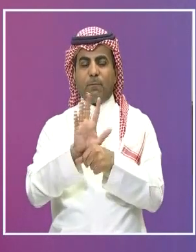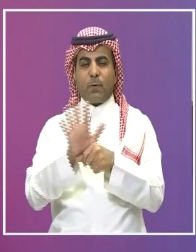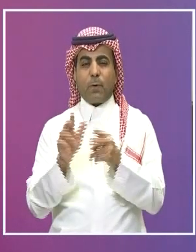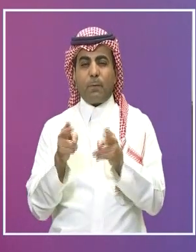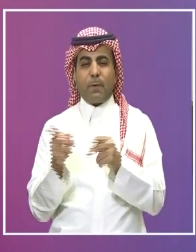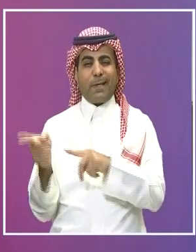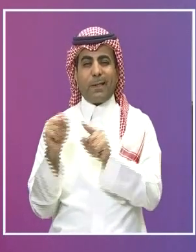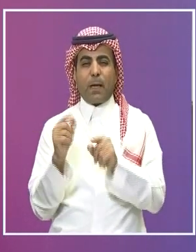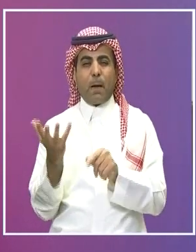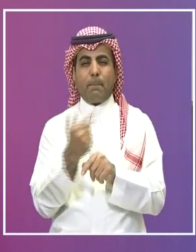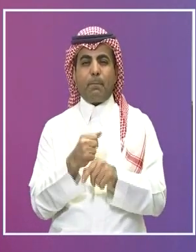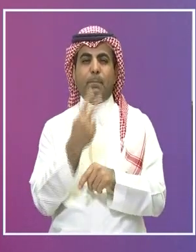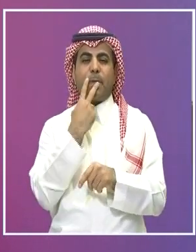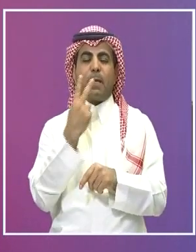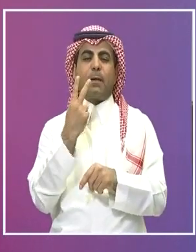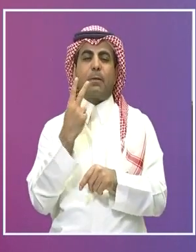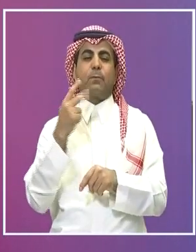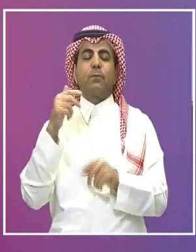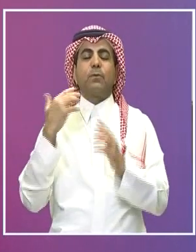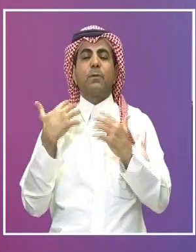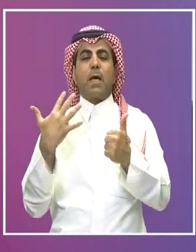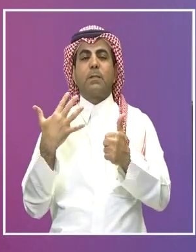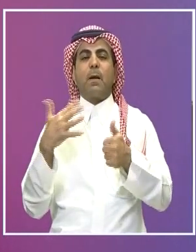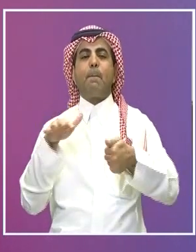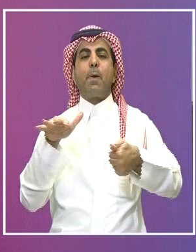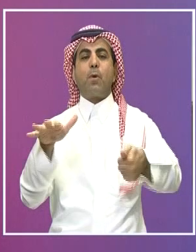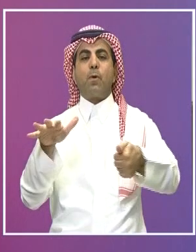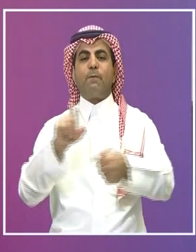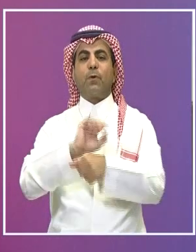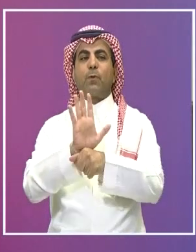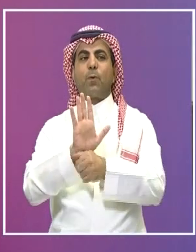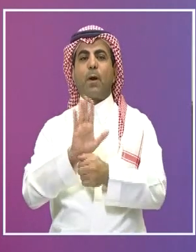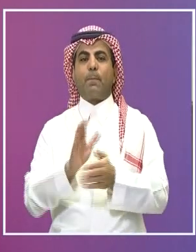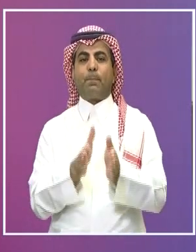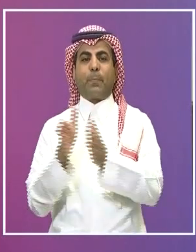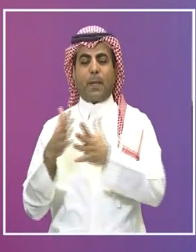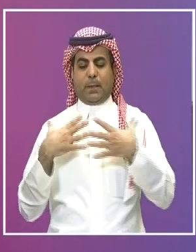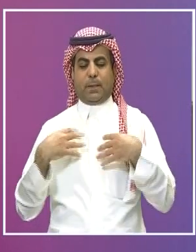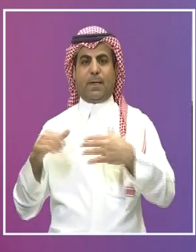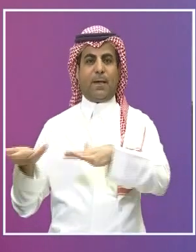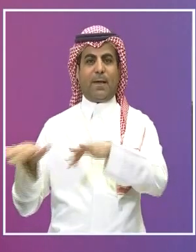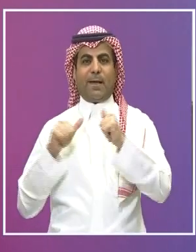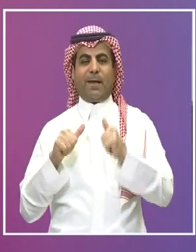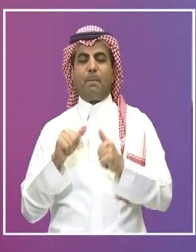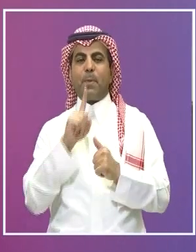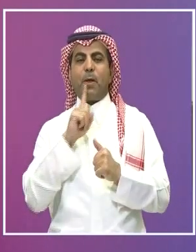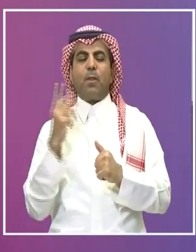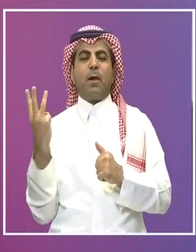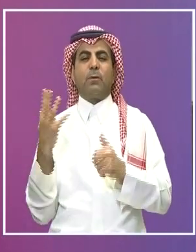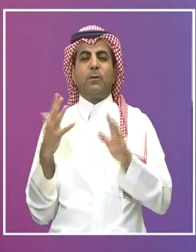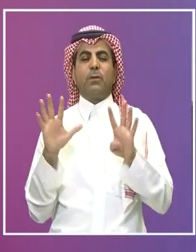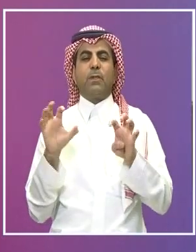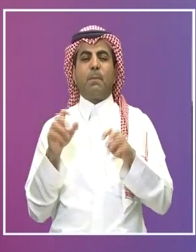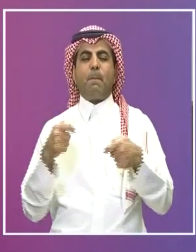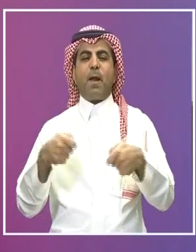وحتى الآن تتجاوز 216 مليون حالة مؤكدة، إضافة إلى أن حالات التعافي تجاوزت 193 مليون، فيما